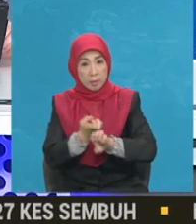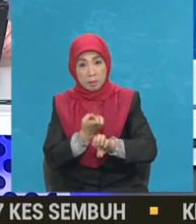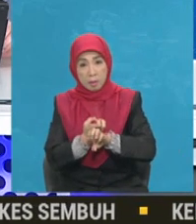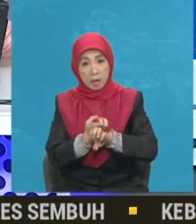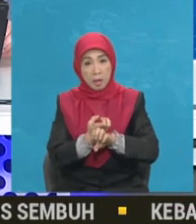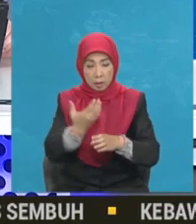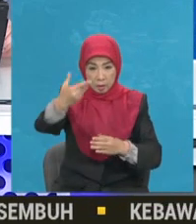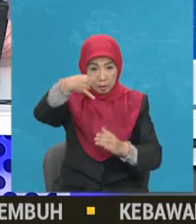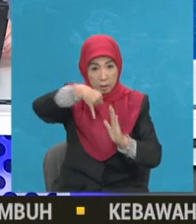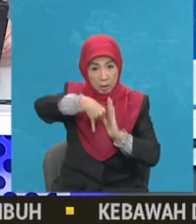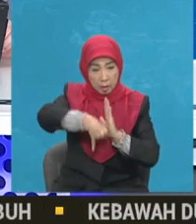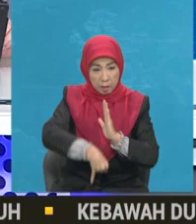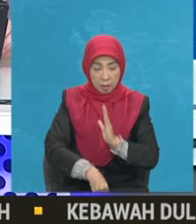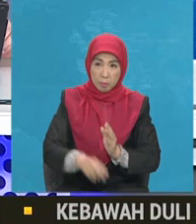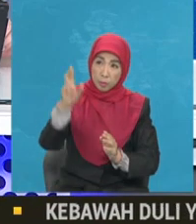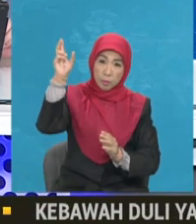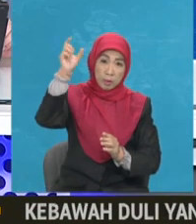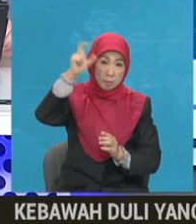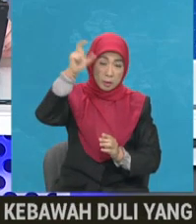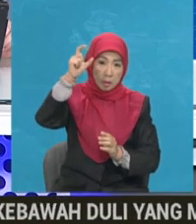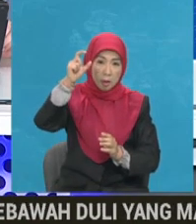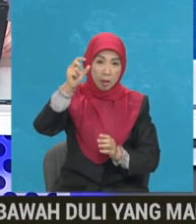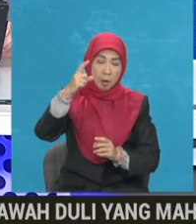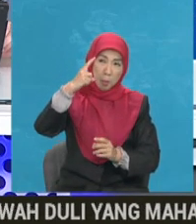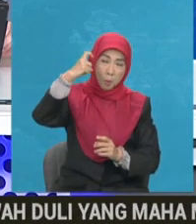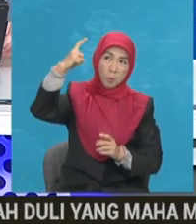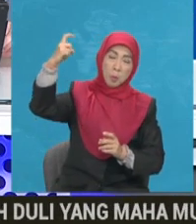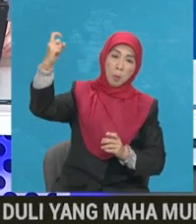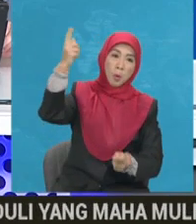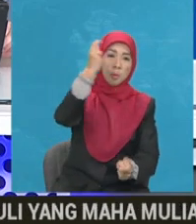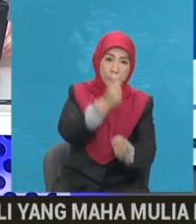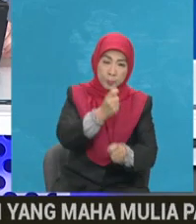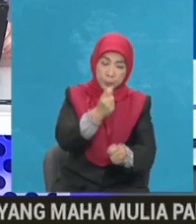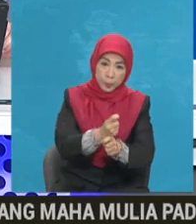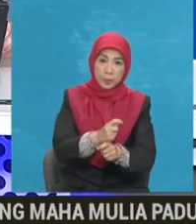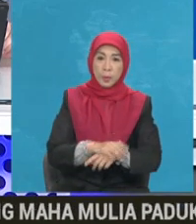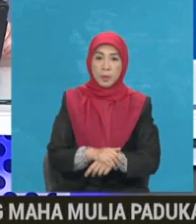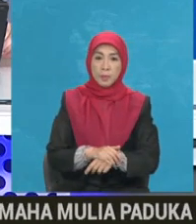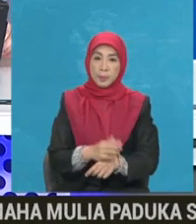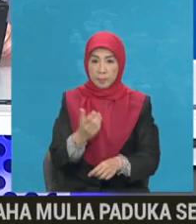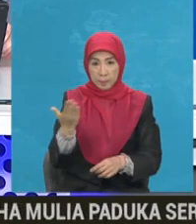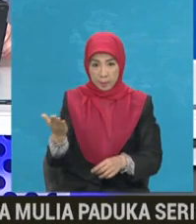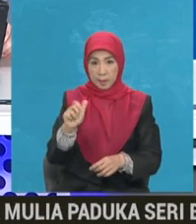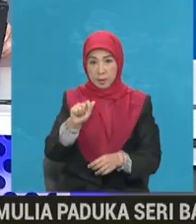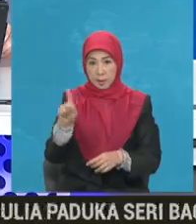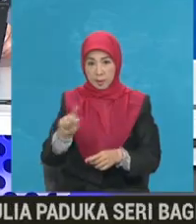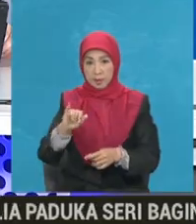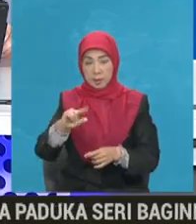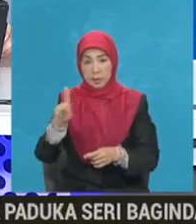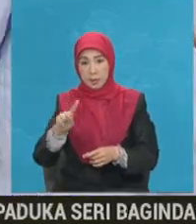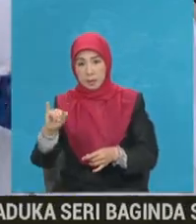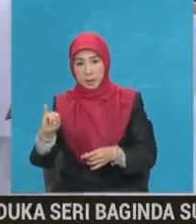saja untuk mendalami lagi agama Islam bahkan ianya adalah mimpi jadi kenyataan Haji Ahmad membawakan laporannya